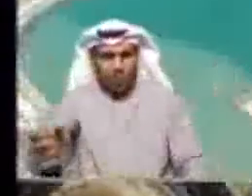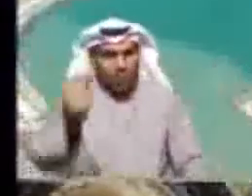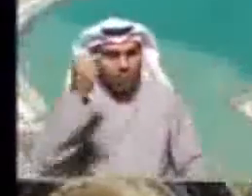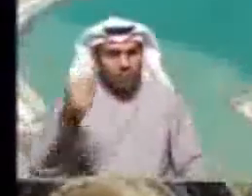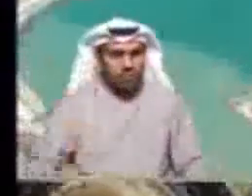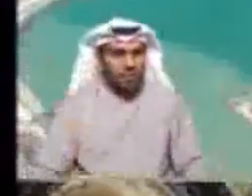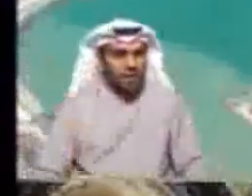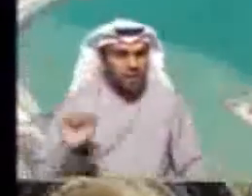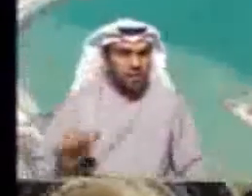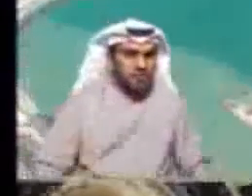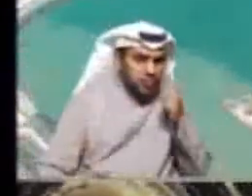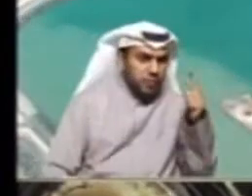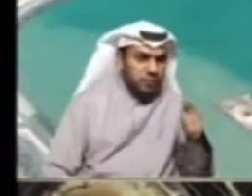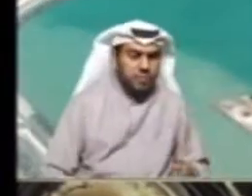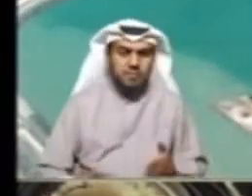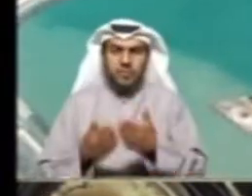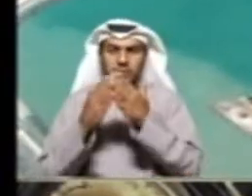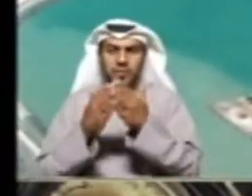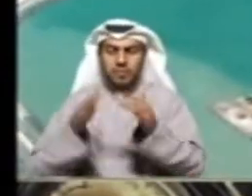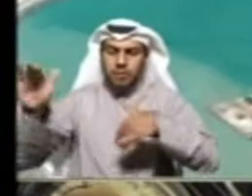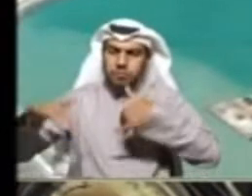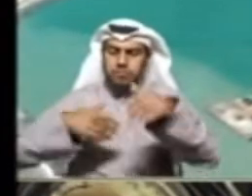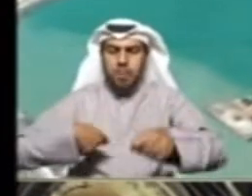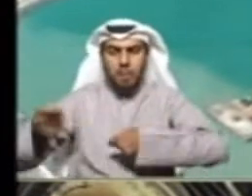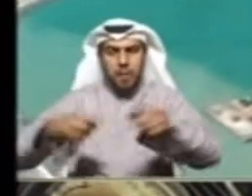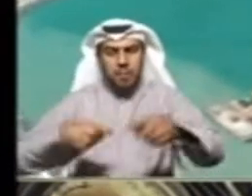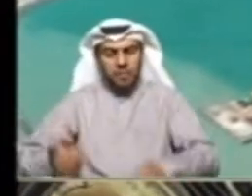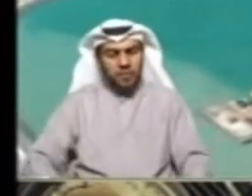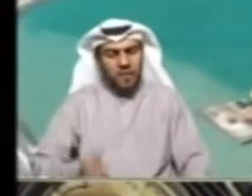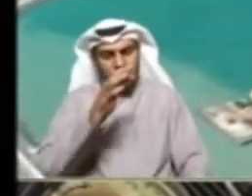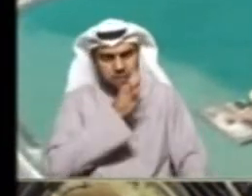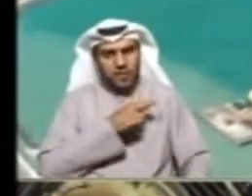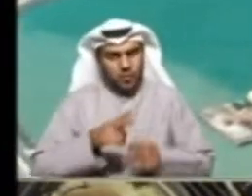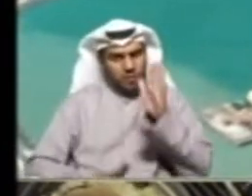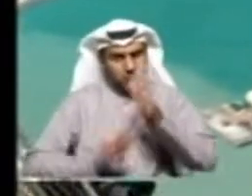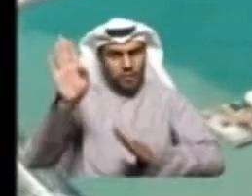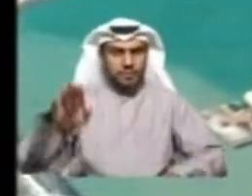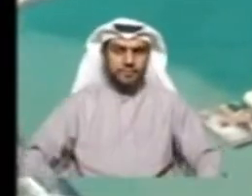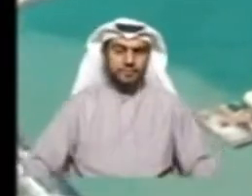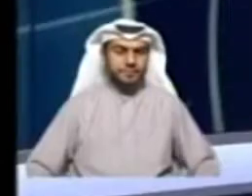استراتيجية وزارة الأشغال العامة. حسن بن غيام، تلفزيون دولة الكويت.